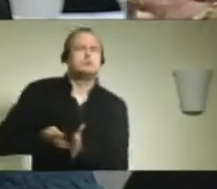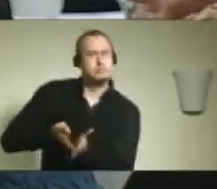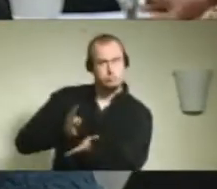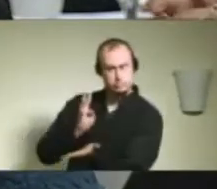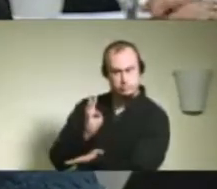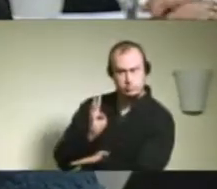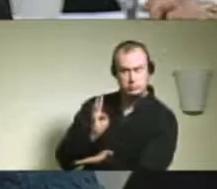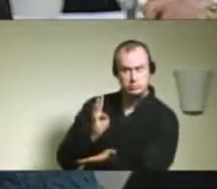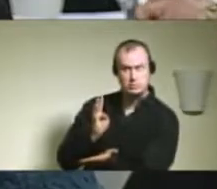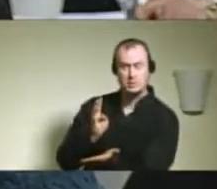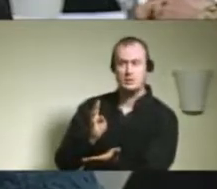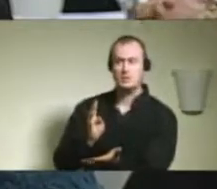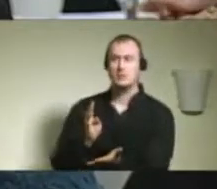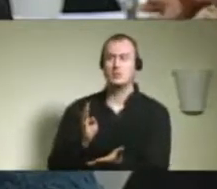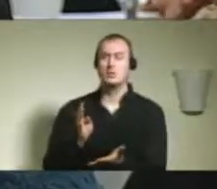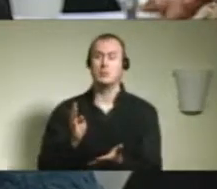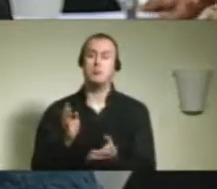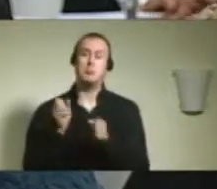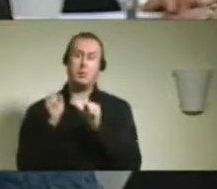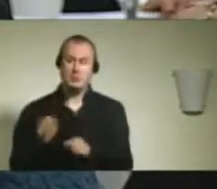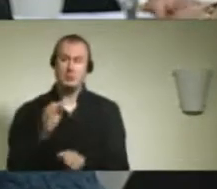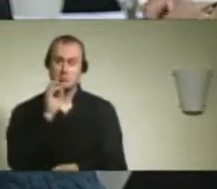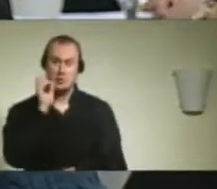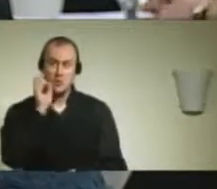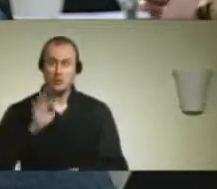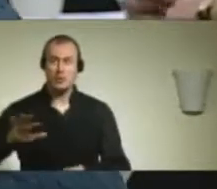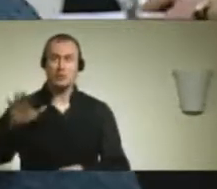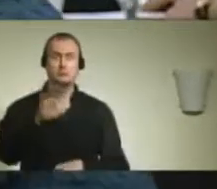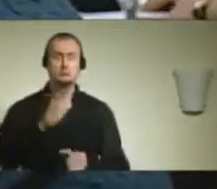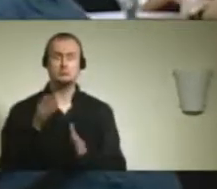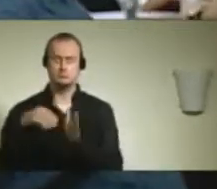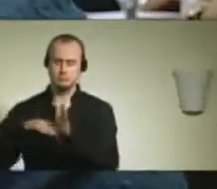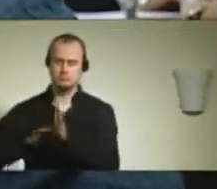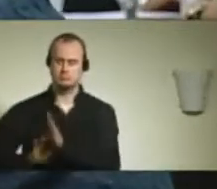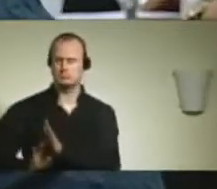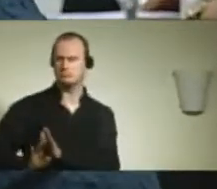Est-ce que ça permettrait aux Autochtones de prospérer?